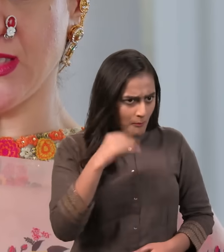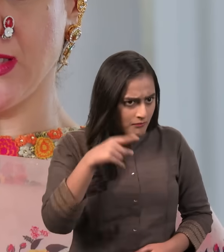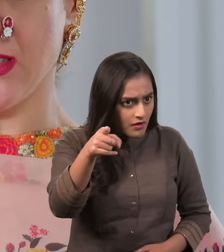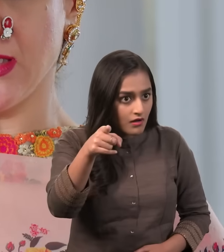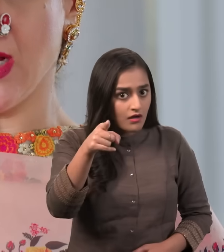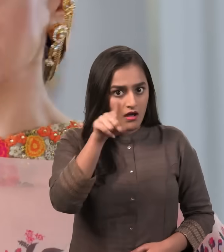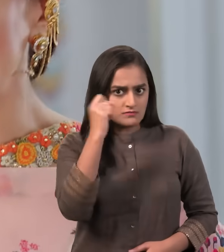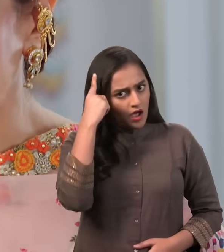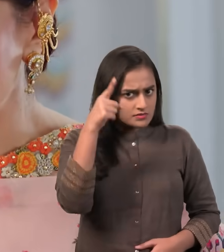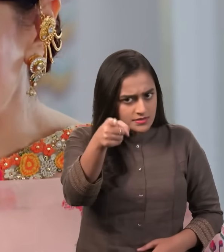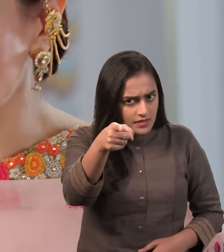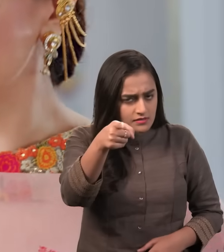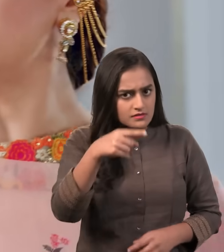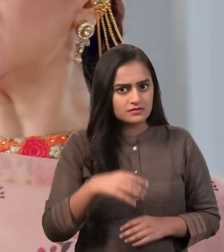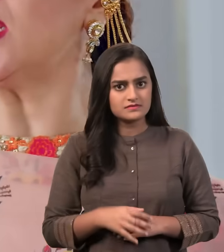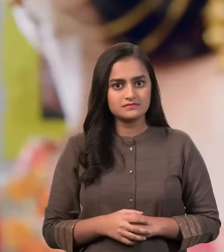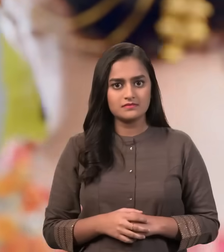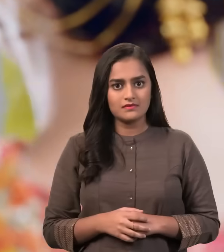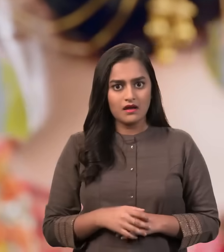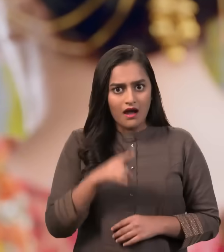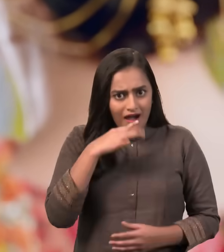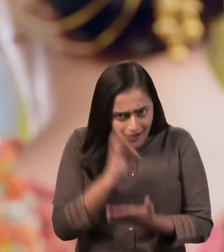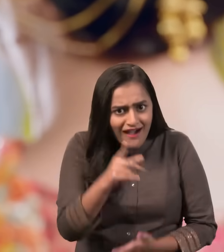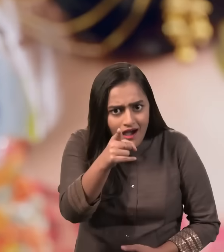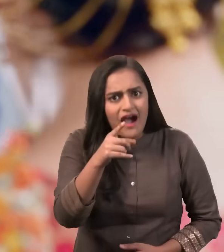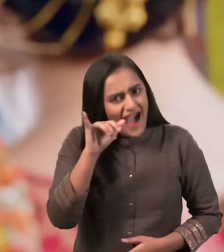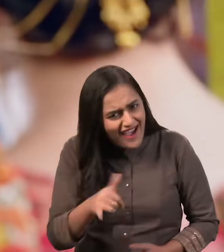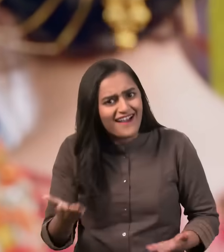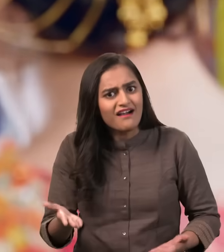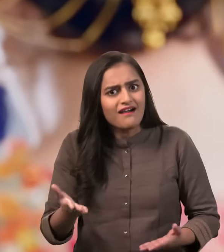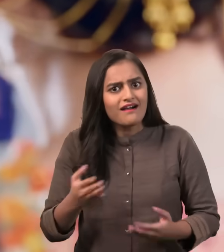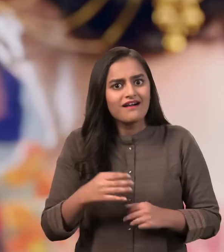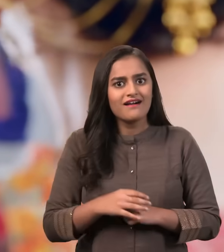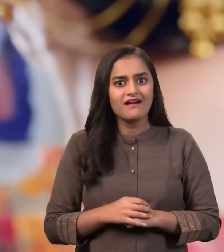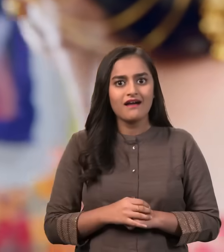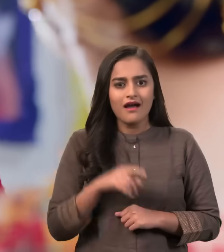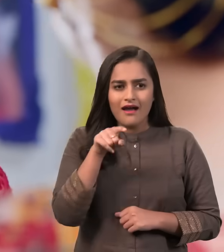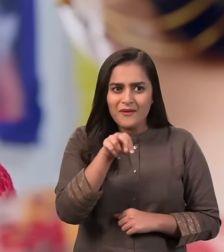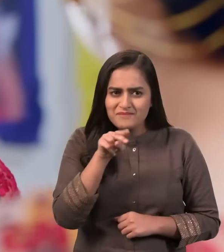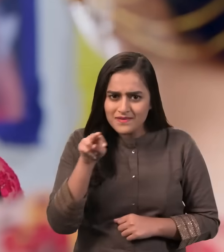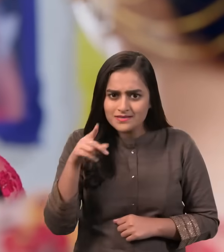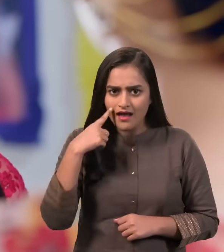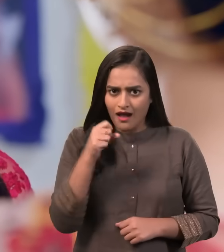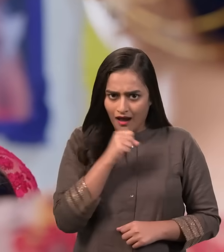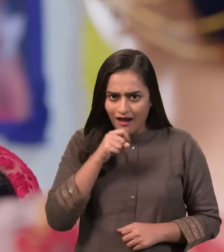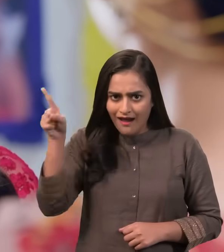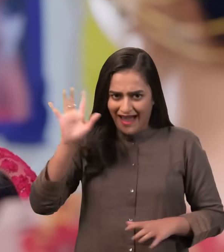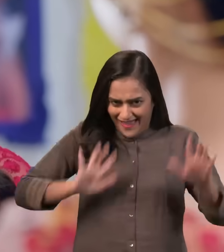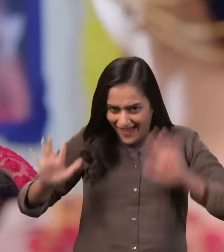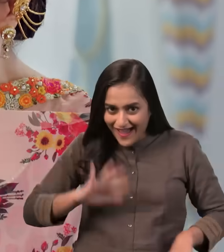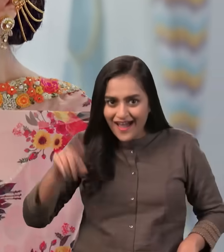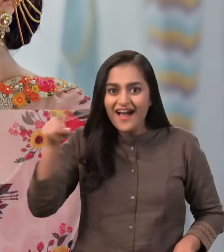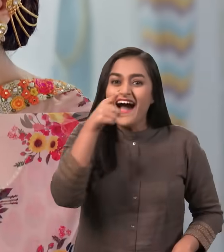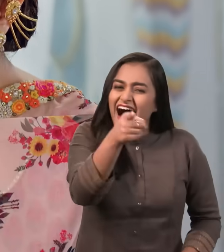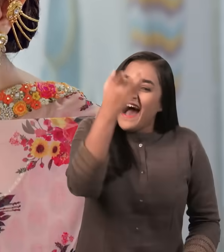है ना, अकल तो ठिकाने आ जाएगी ना हीर की। आप सच बोल रहे हो? इसका मतलब दादू मेरे सामने एक्टिंग